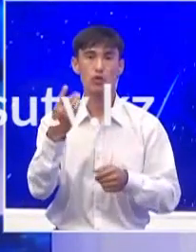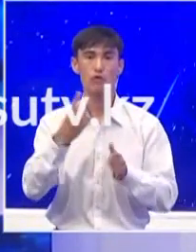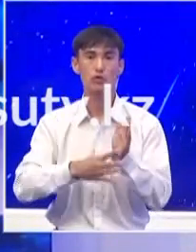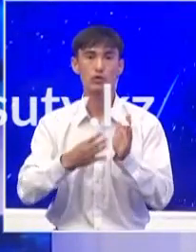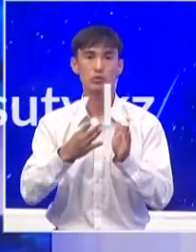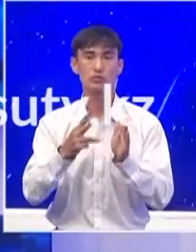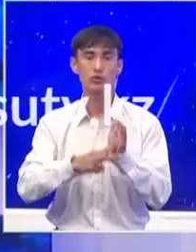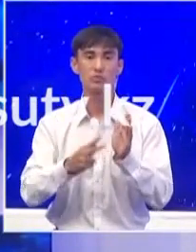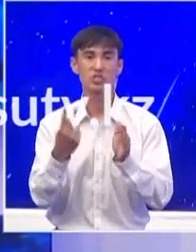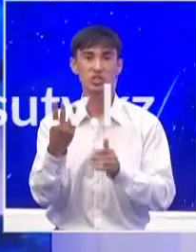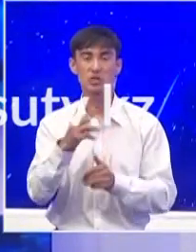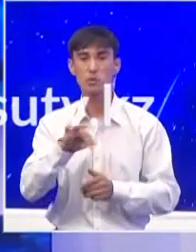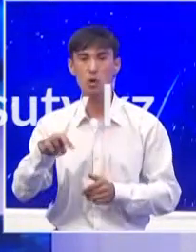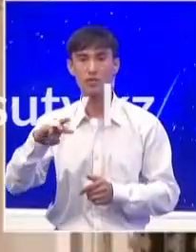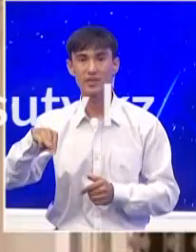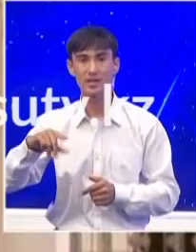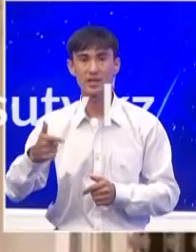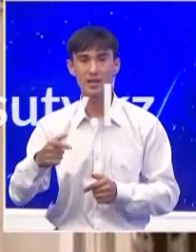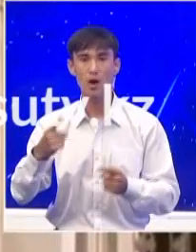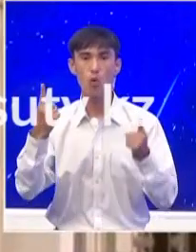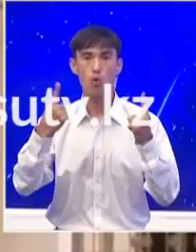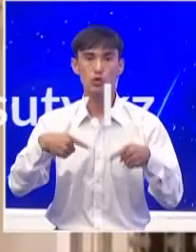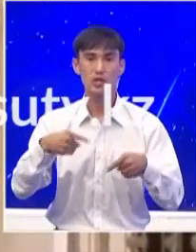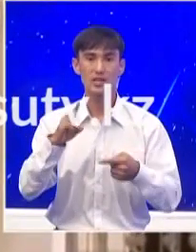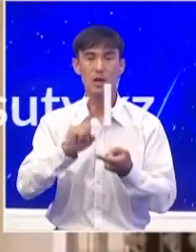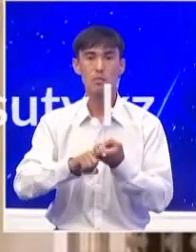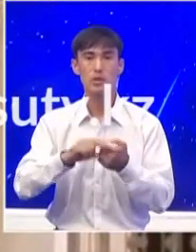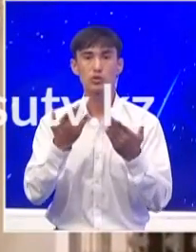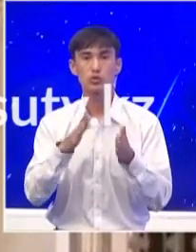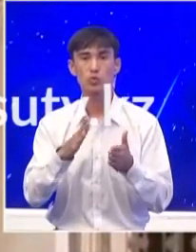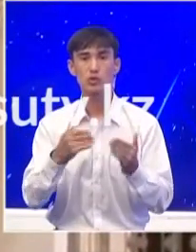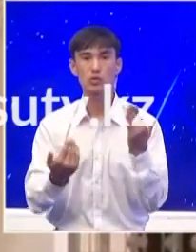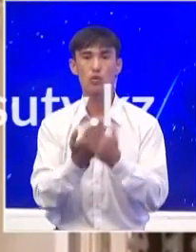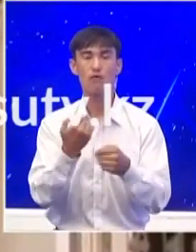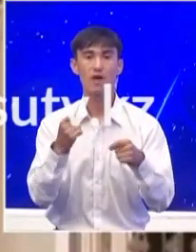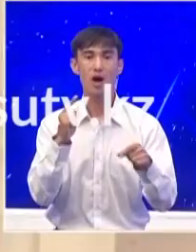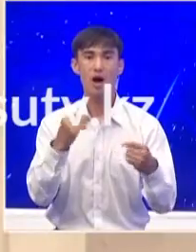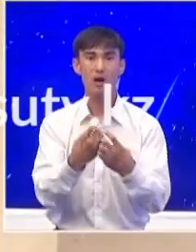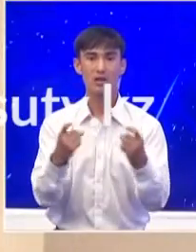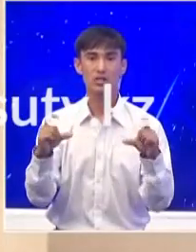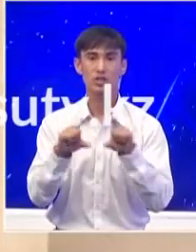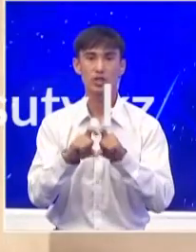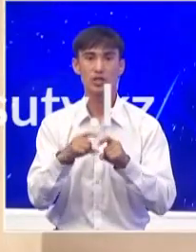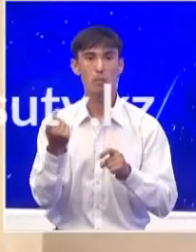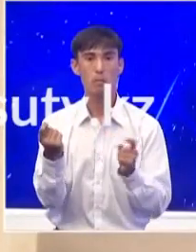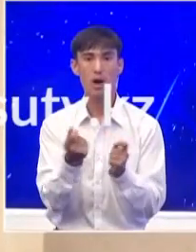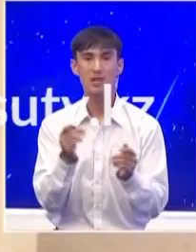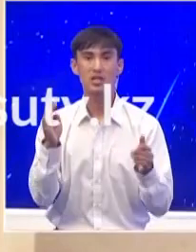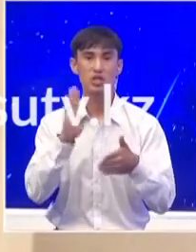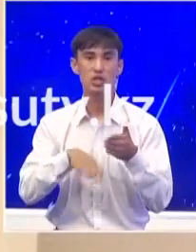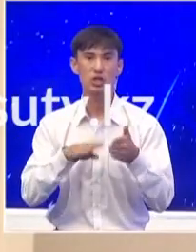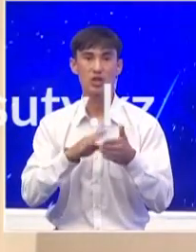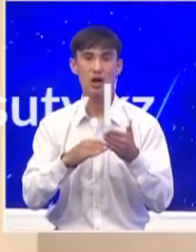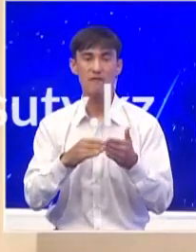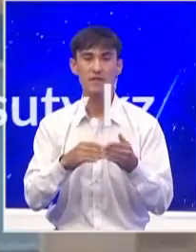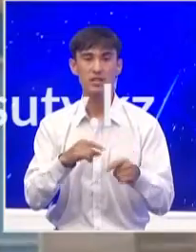миллиона тенге из-за ухудшения пить ситуации в регионе введены новые ограничения но даже немалые штрафы не становятся препятствием